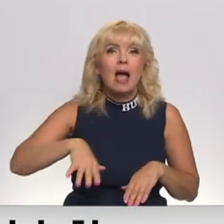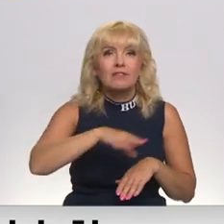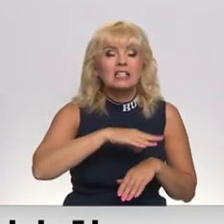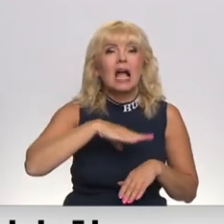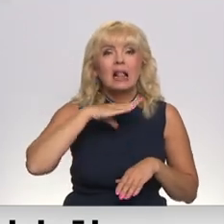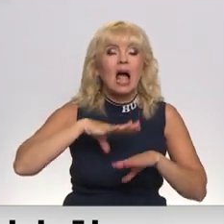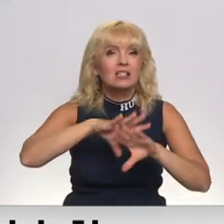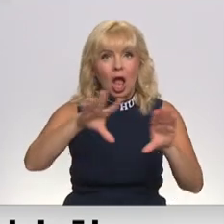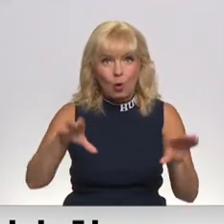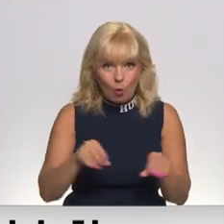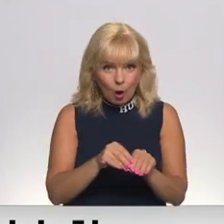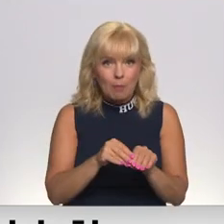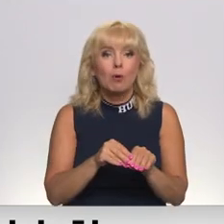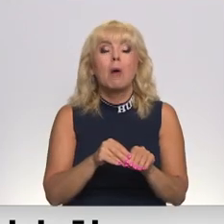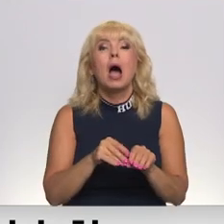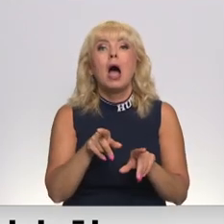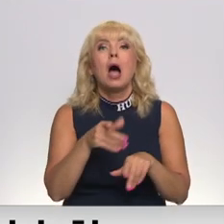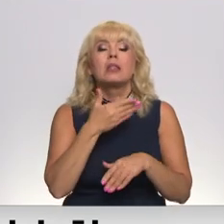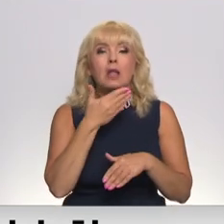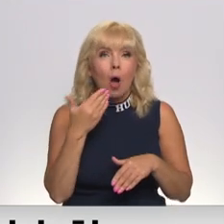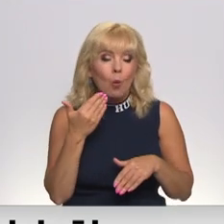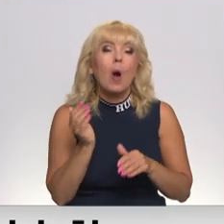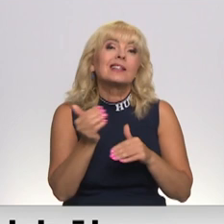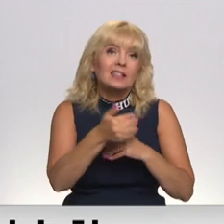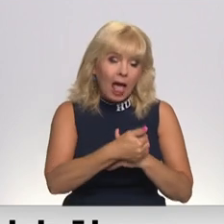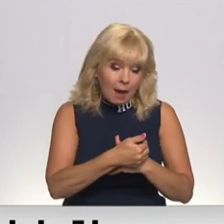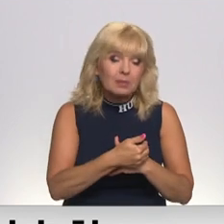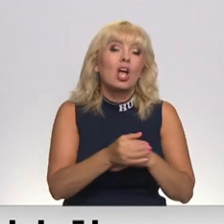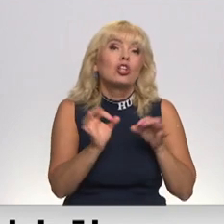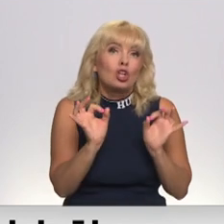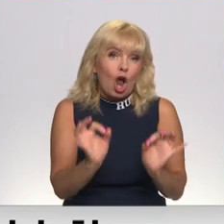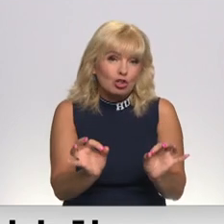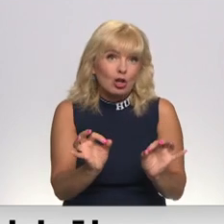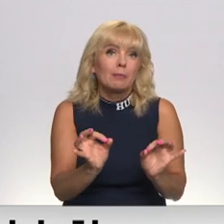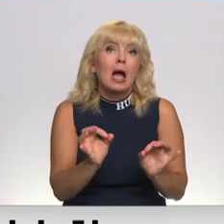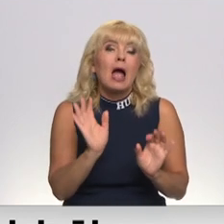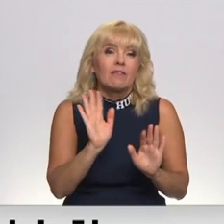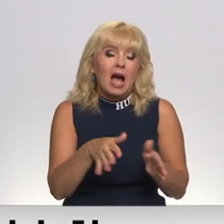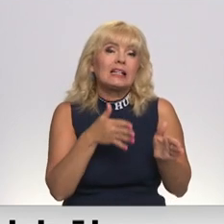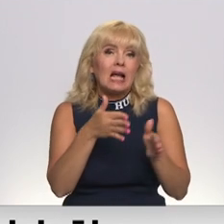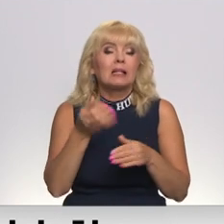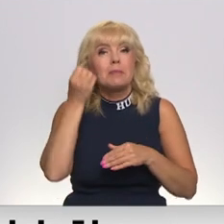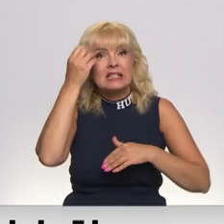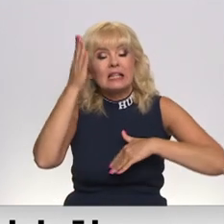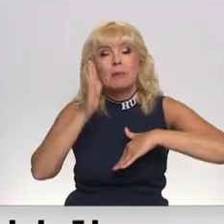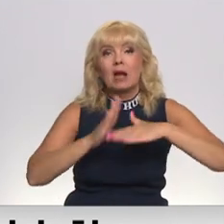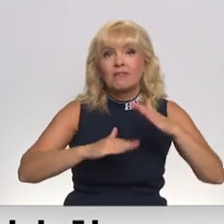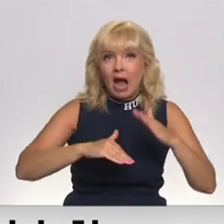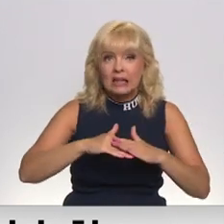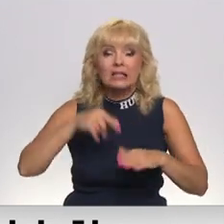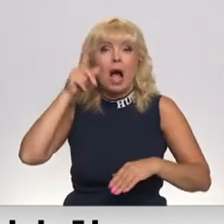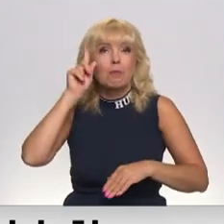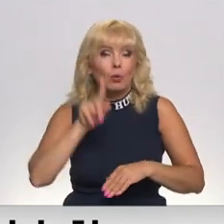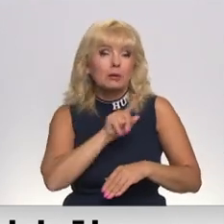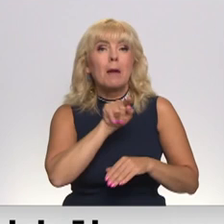kopā. Nenoliedzami nav ko arī slēpt, tas var un var ietekmēt izglītības kvalitāti, jo, protams,